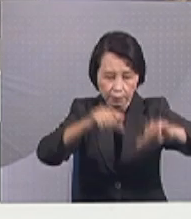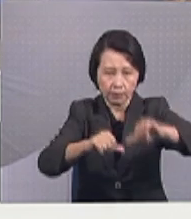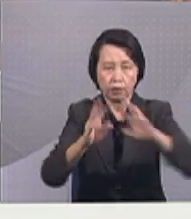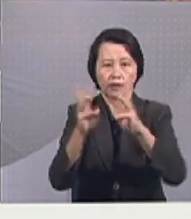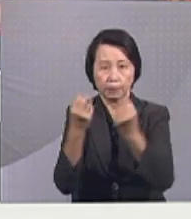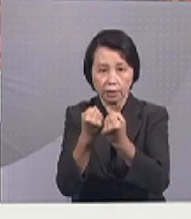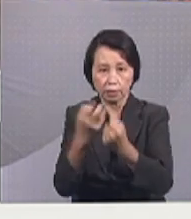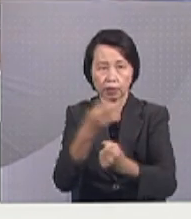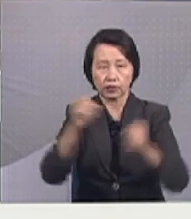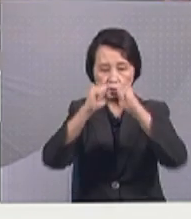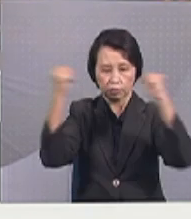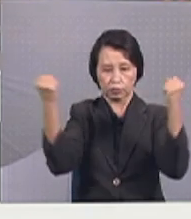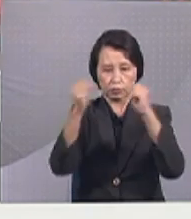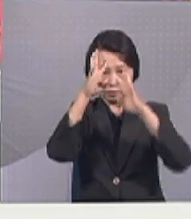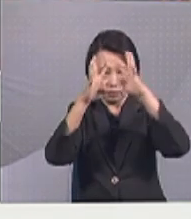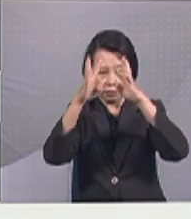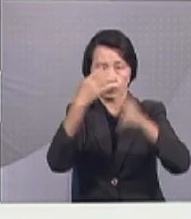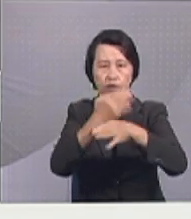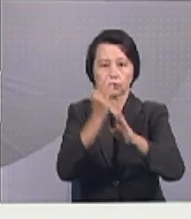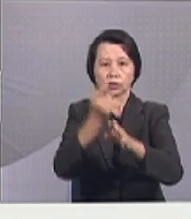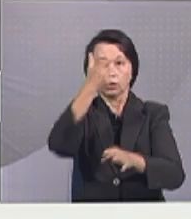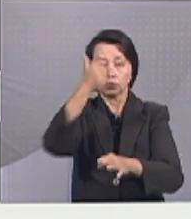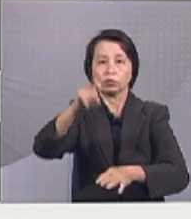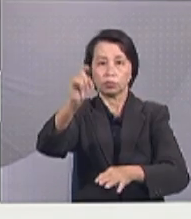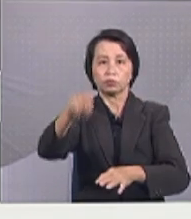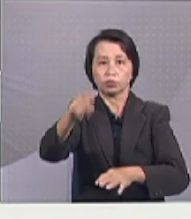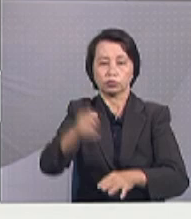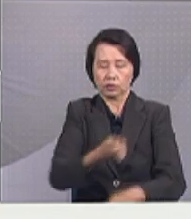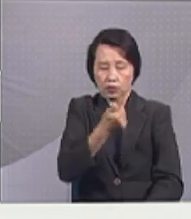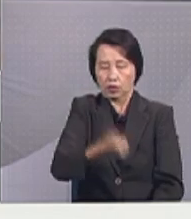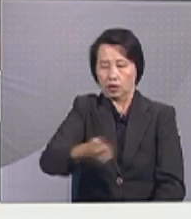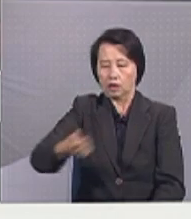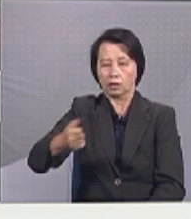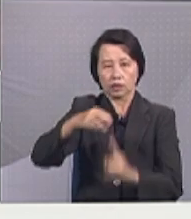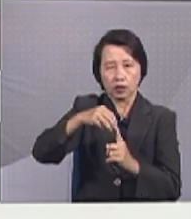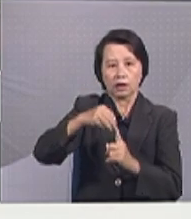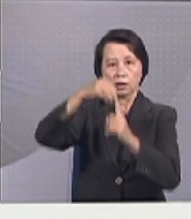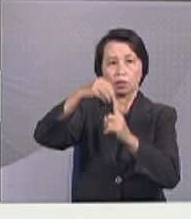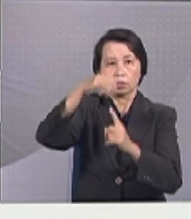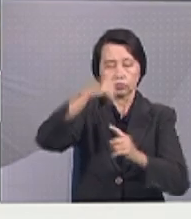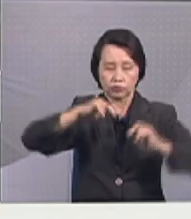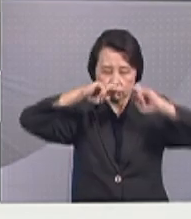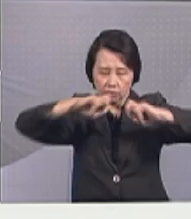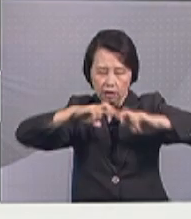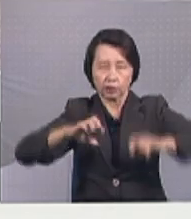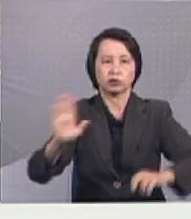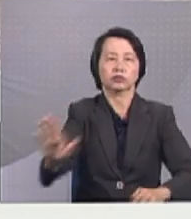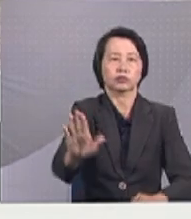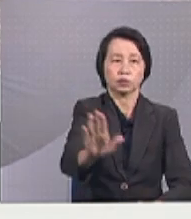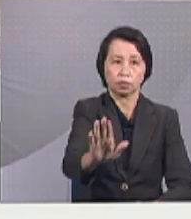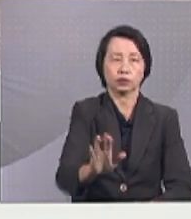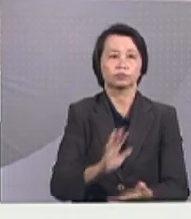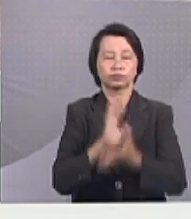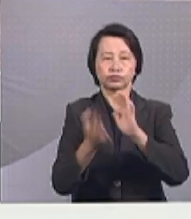bengkel dan studio reka bentuk kerana memerlukan peralatan yang khusus untuk kajian mereka.